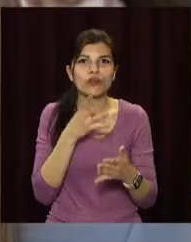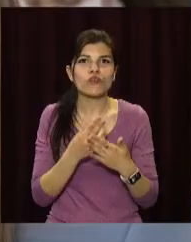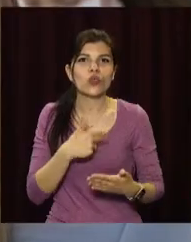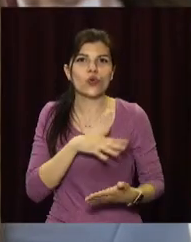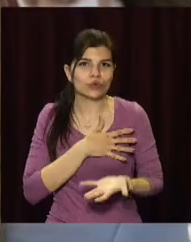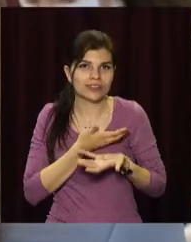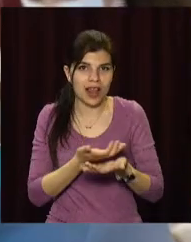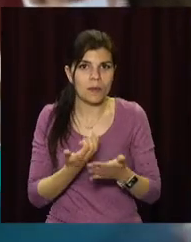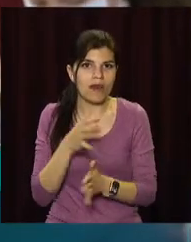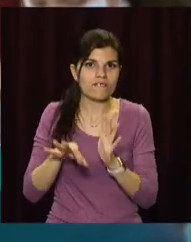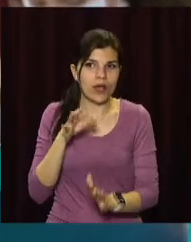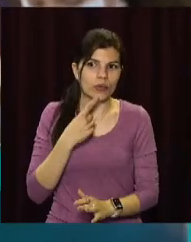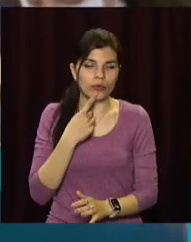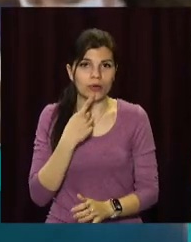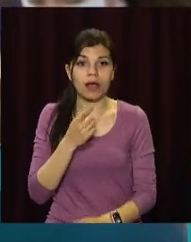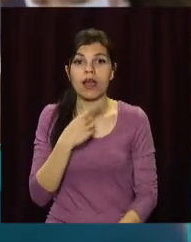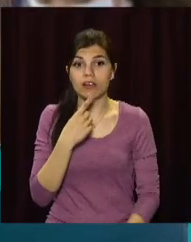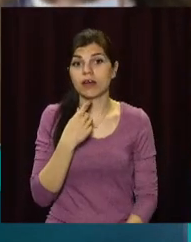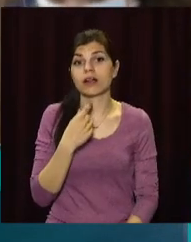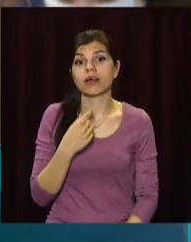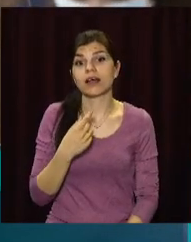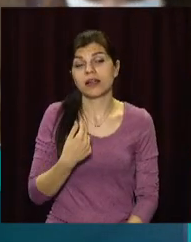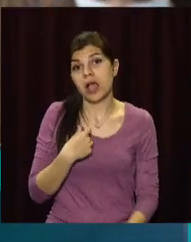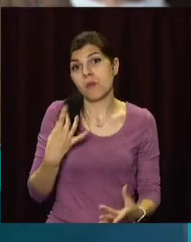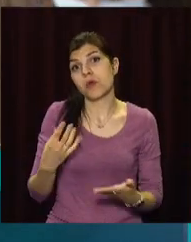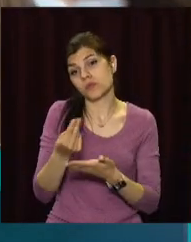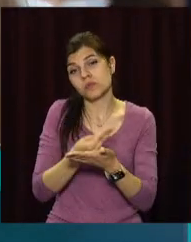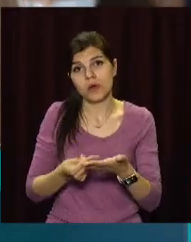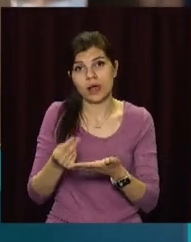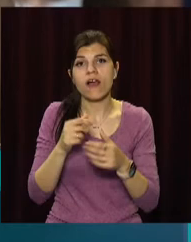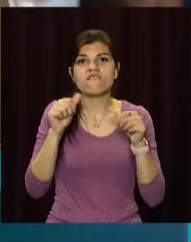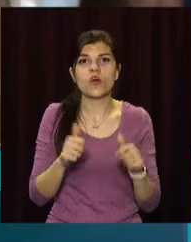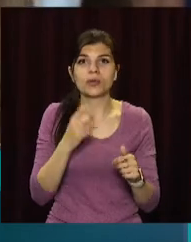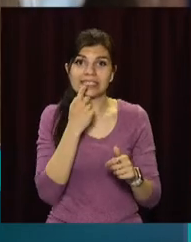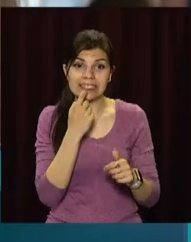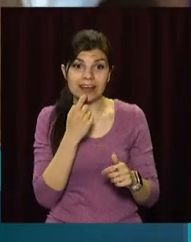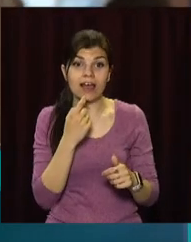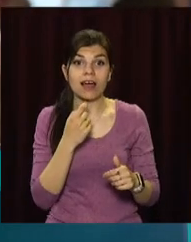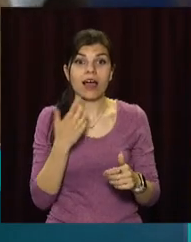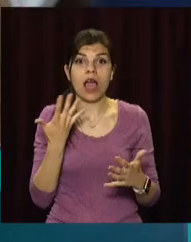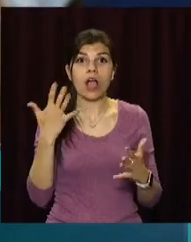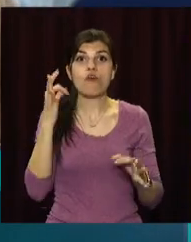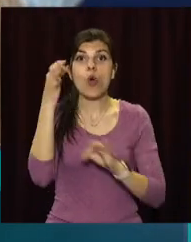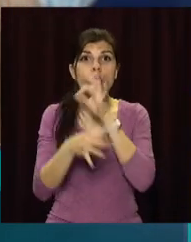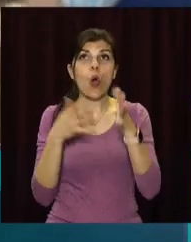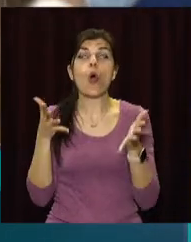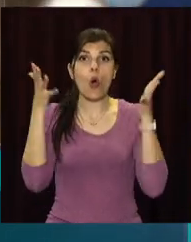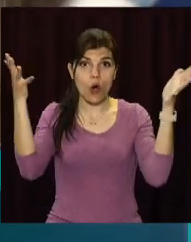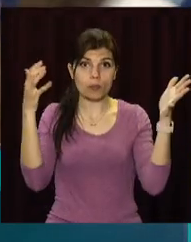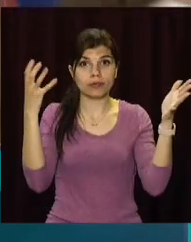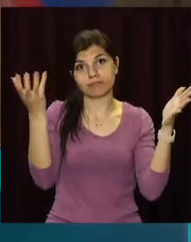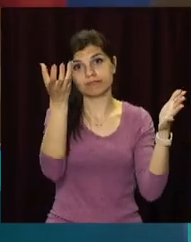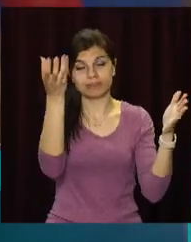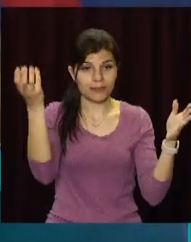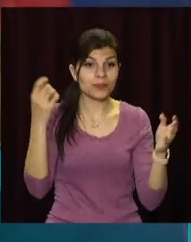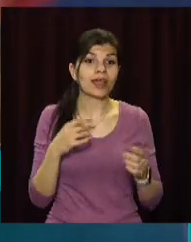душу. Здалося, що просто підказало серце, я намалювала музей у формі яйця, який варує у космосі. Найважливіше, що потрібно бути